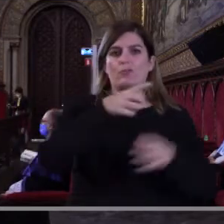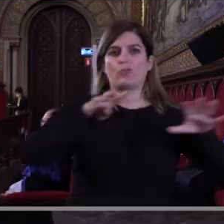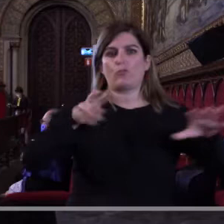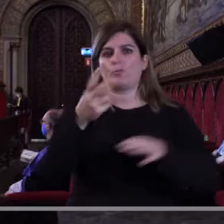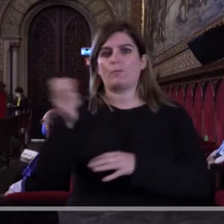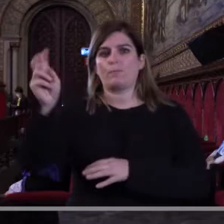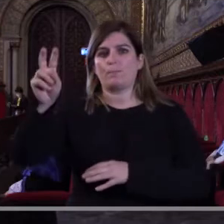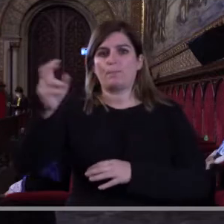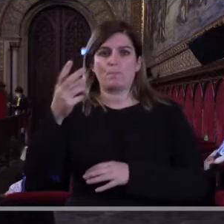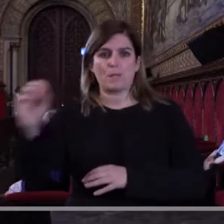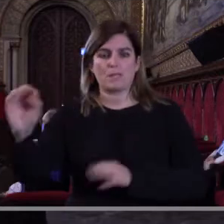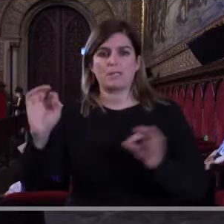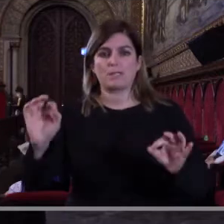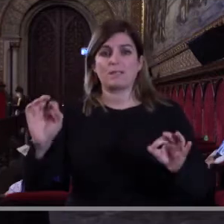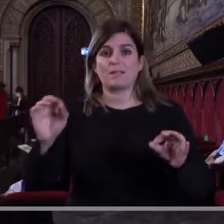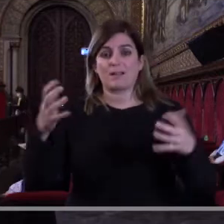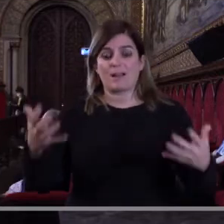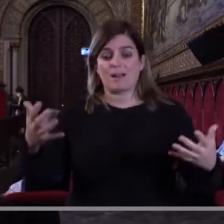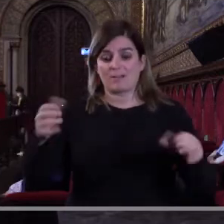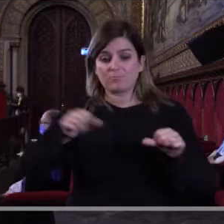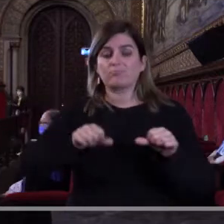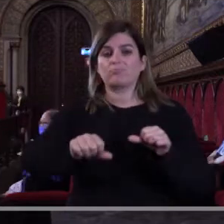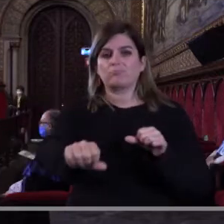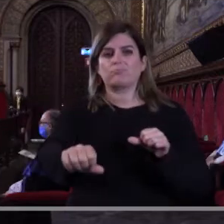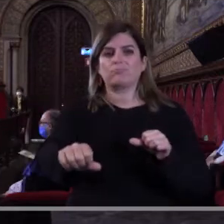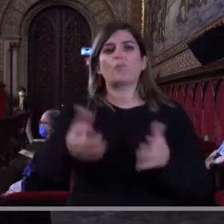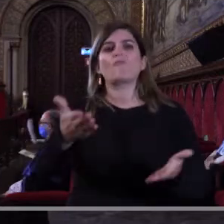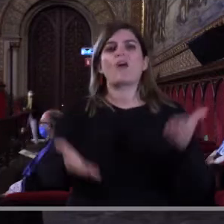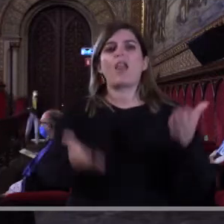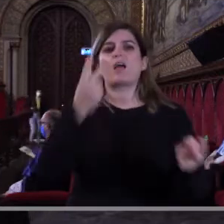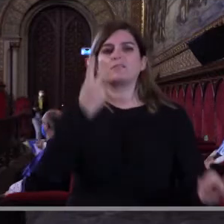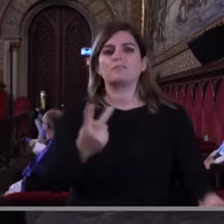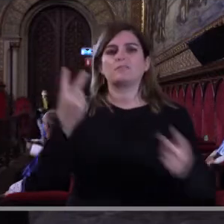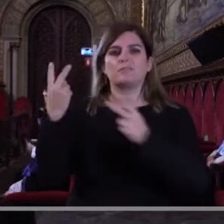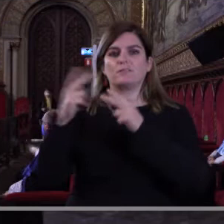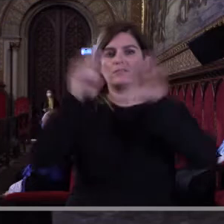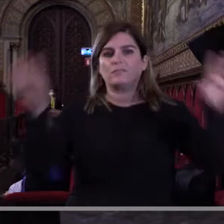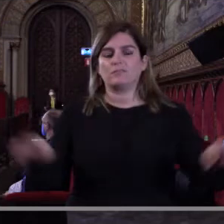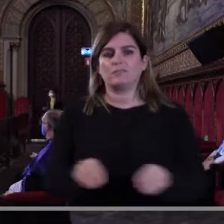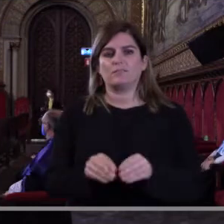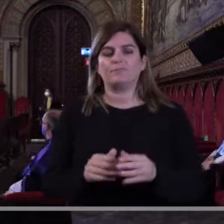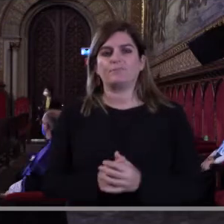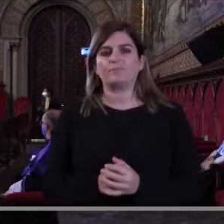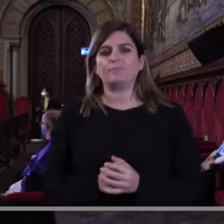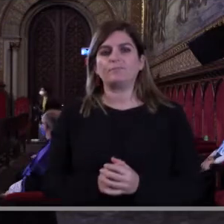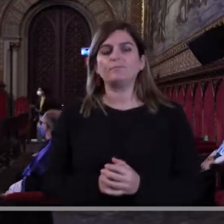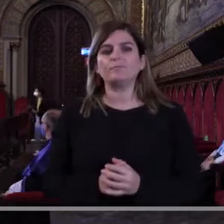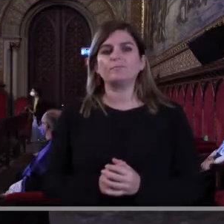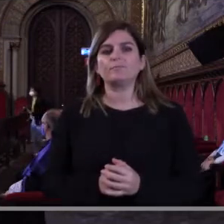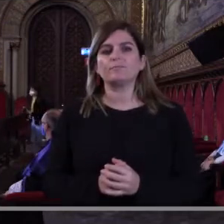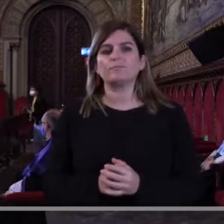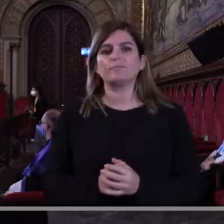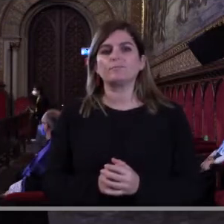2019-2020, del qual tot seguit farem un balanç resumit. Sempre és una bona